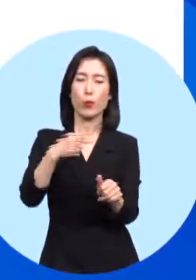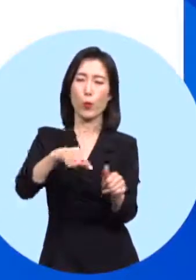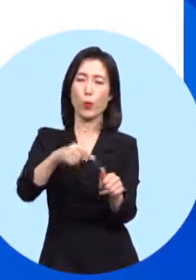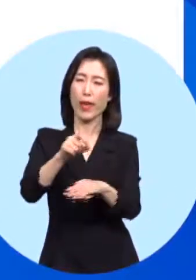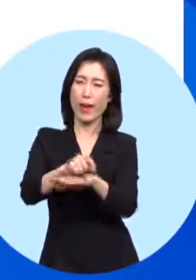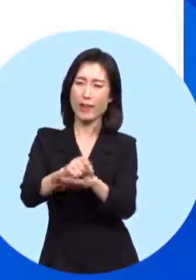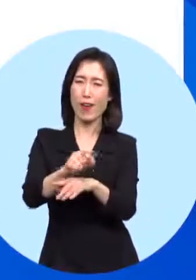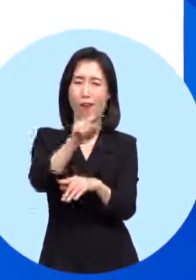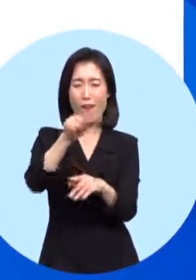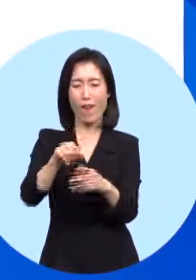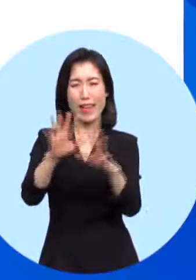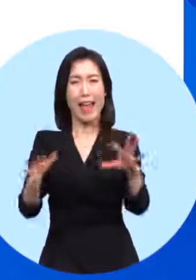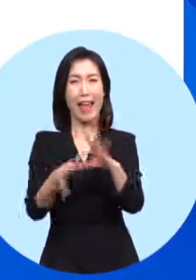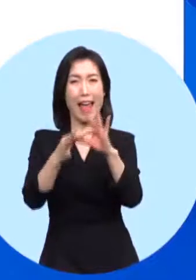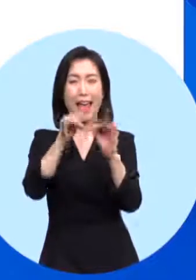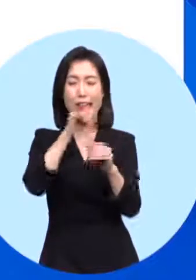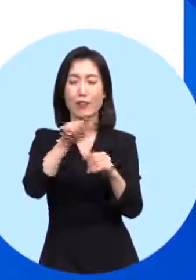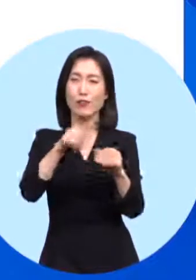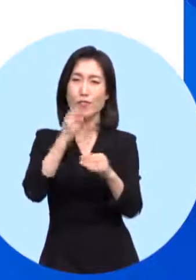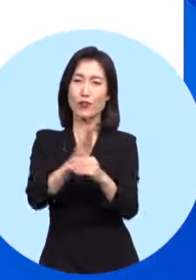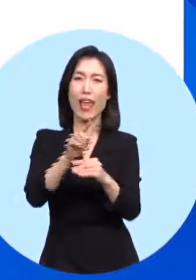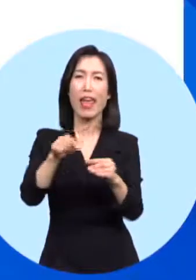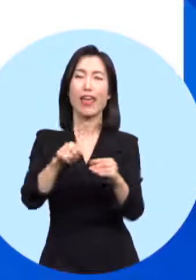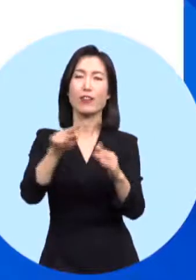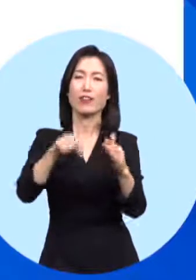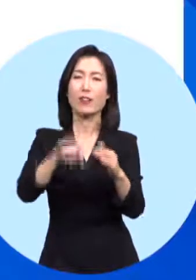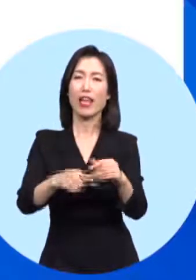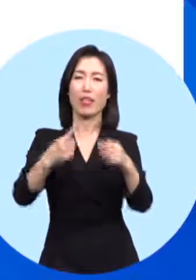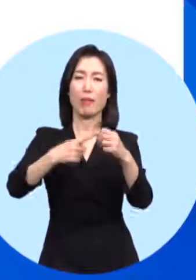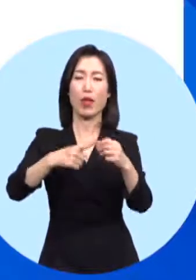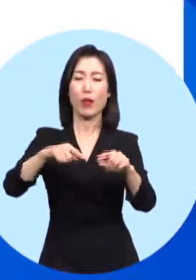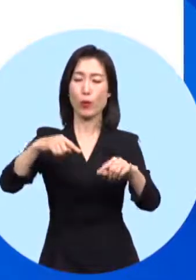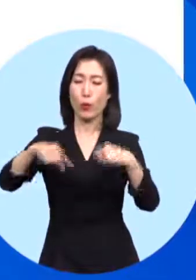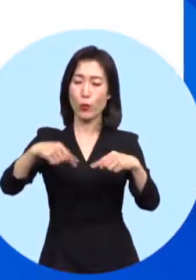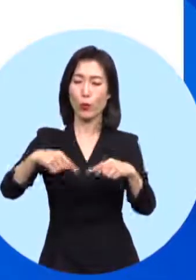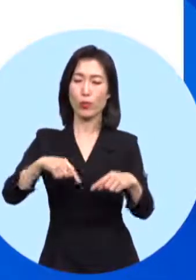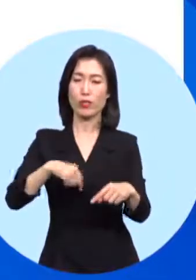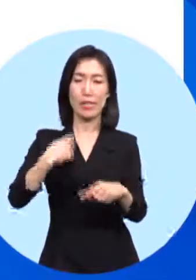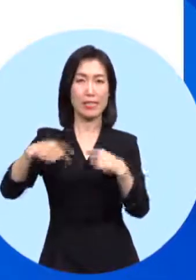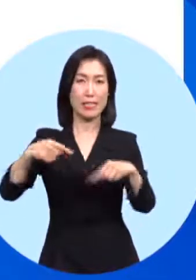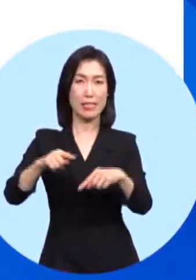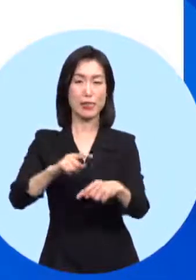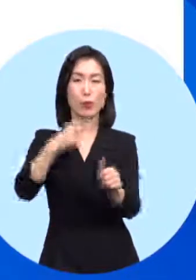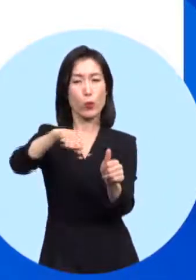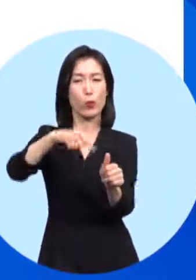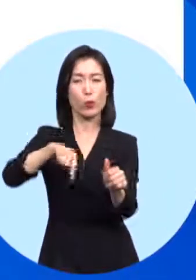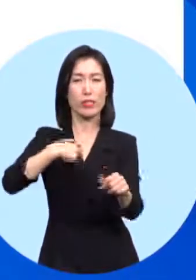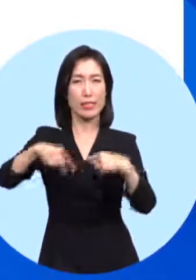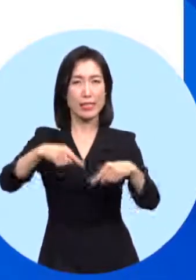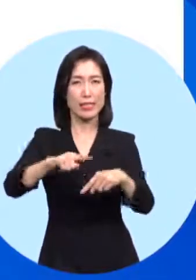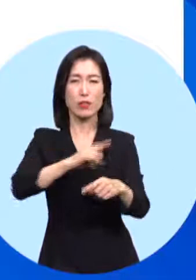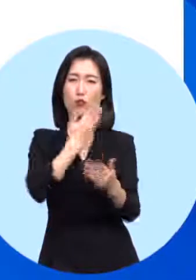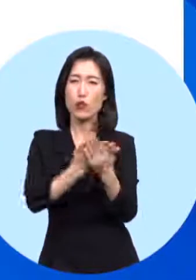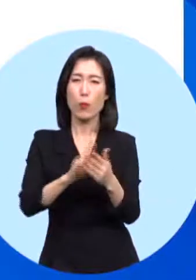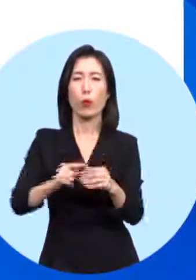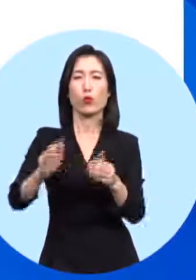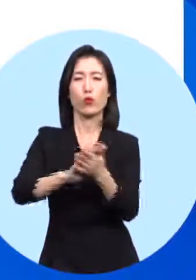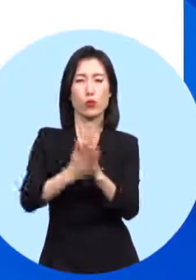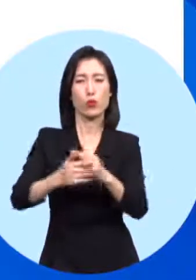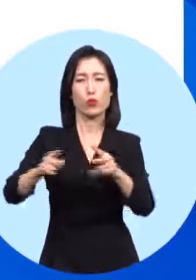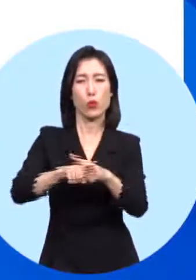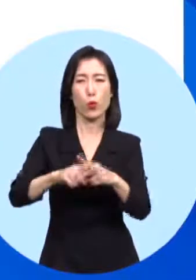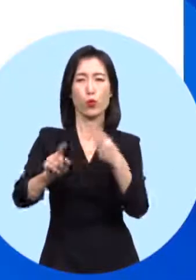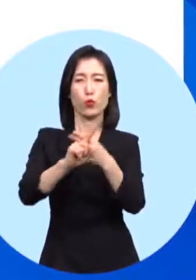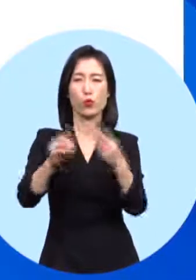굉장히 중요한 사항입니다. 그래서 첫 번째로 교육자치를 강화하는 차원에서 유초등 교육을 중심으로 한 시도교육 중심